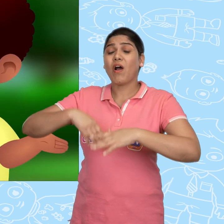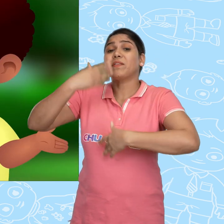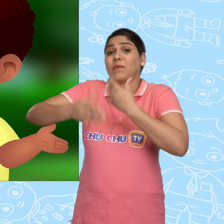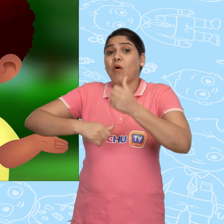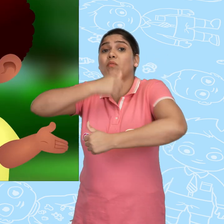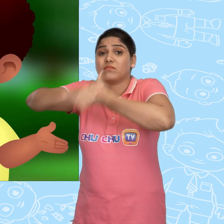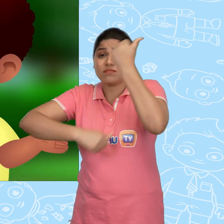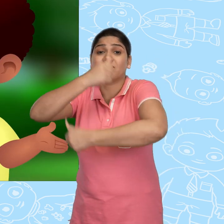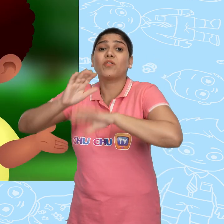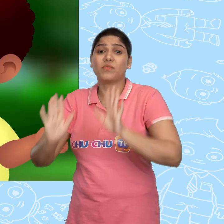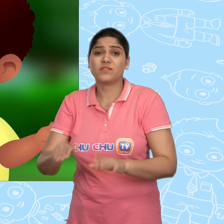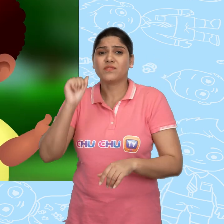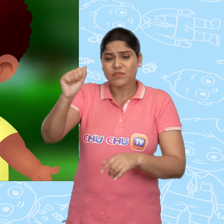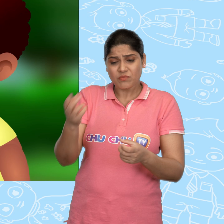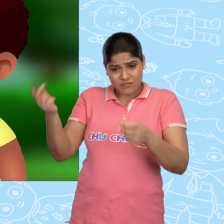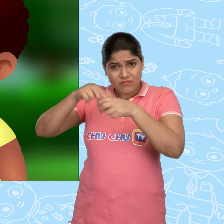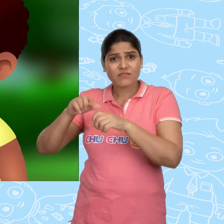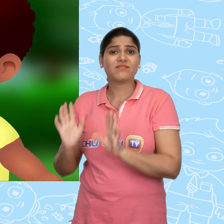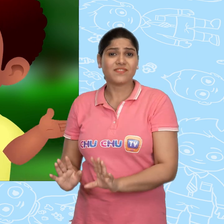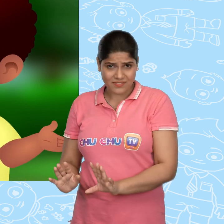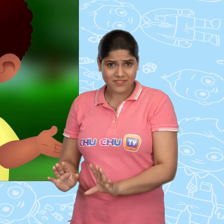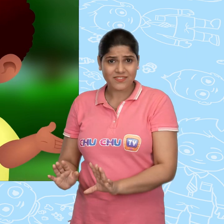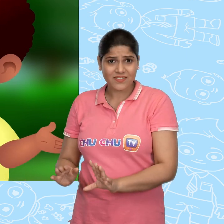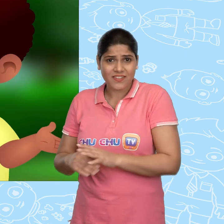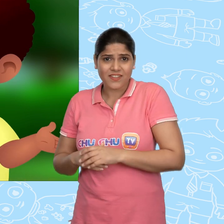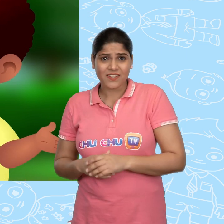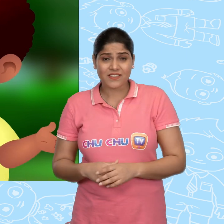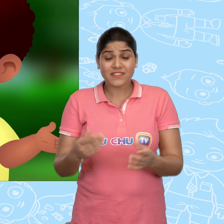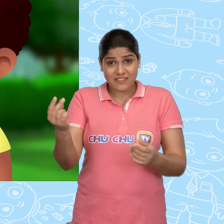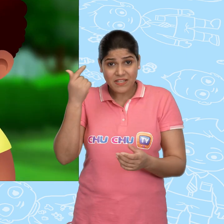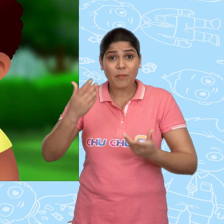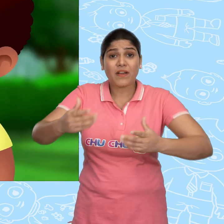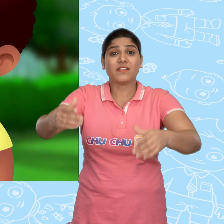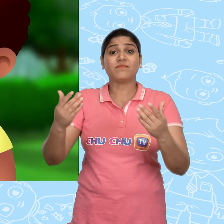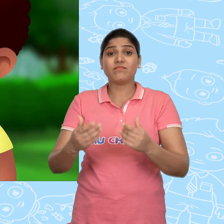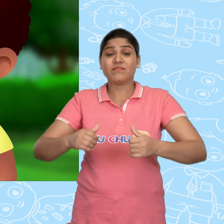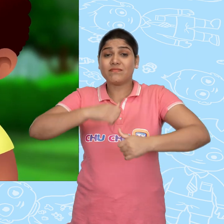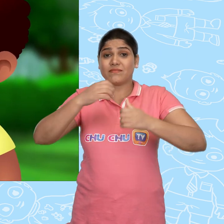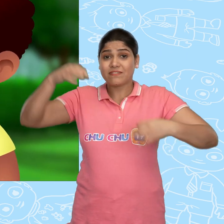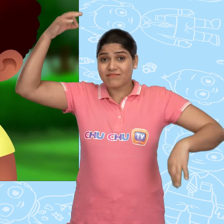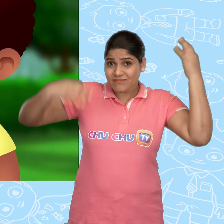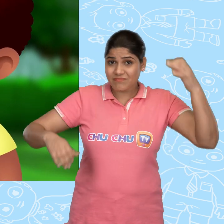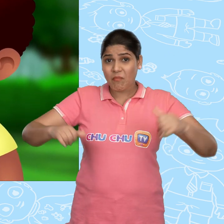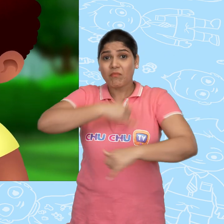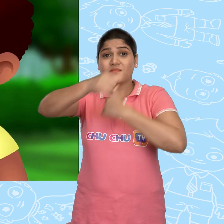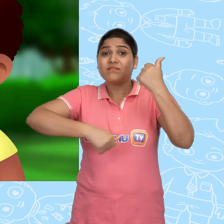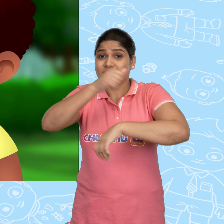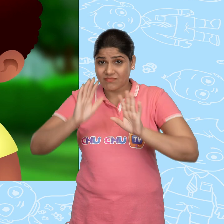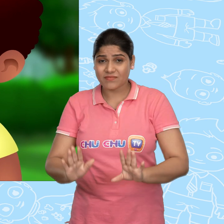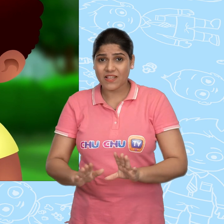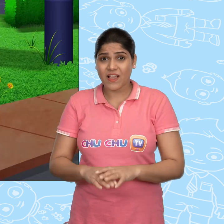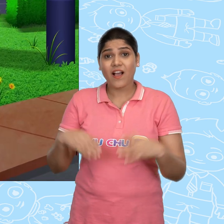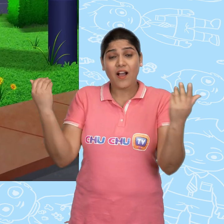बाद में कई और कॉम्पिटिशन्स होंगे जिनमें तुम हिस्सा ले सकते हो। जल्दी ही एक डांस कंपटीशन होने वाला